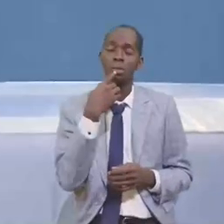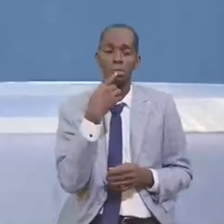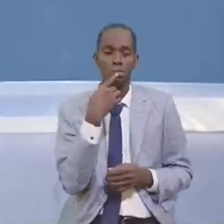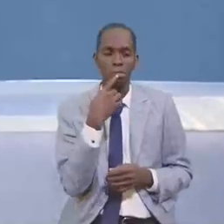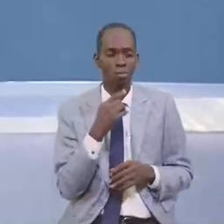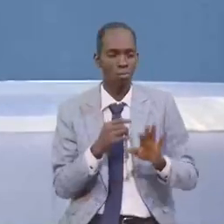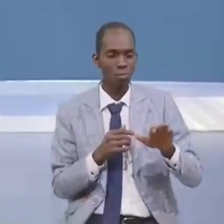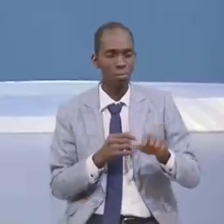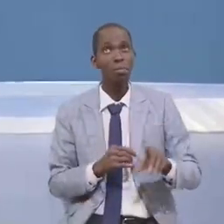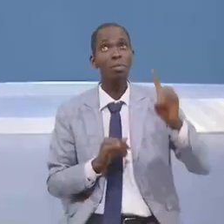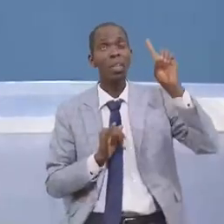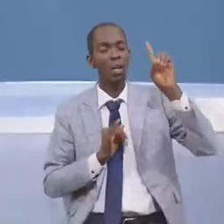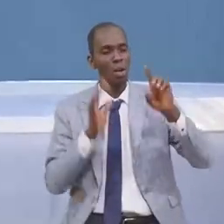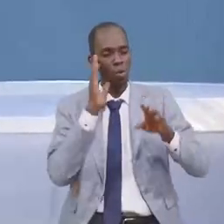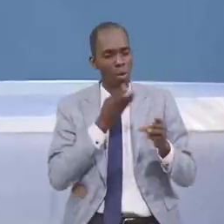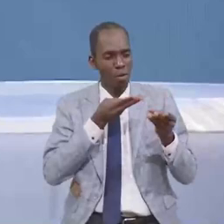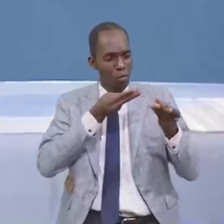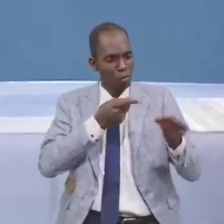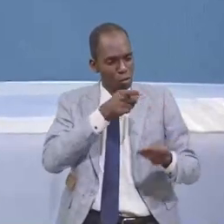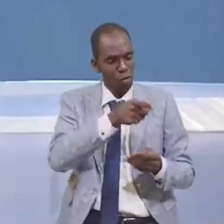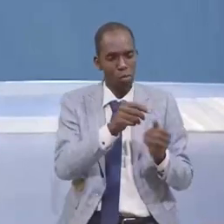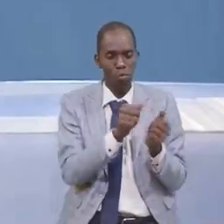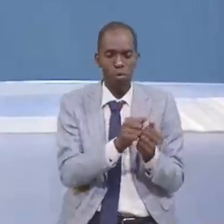Il dit, je vais te remplir de vérité.